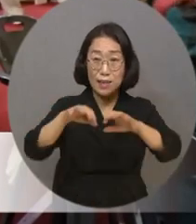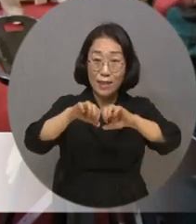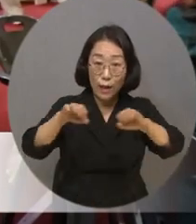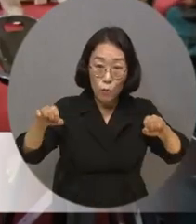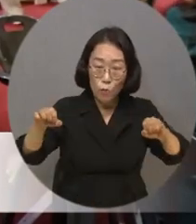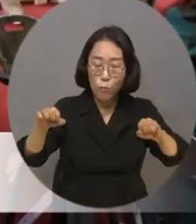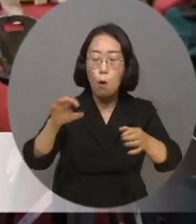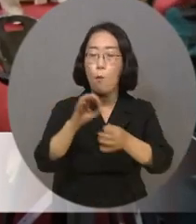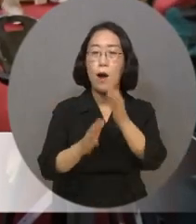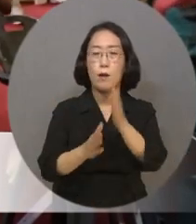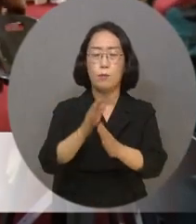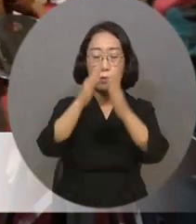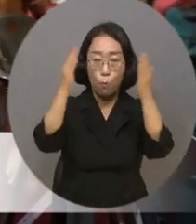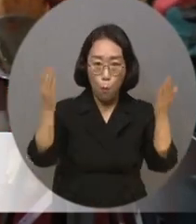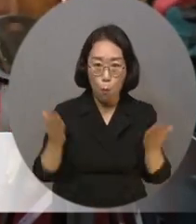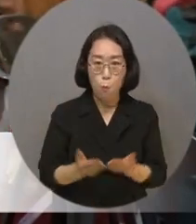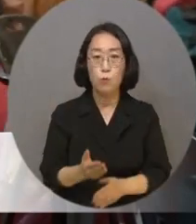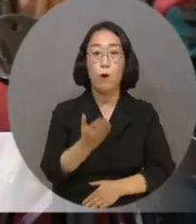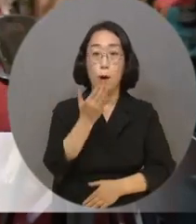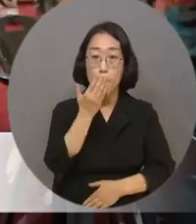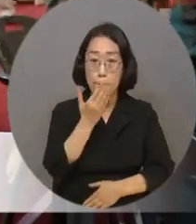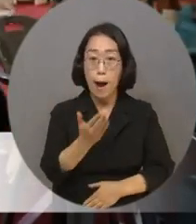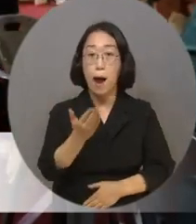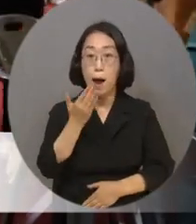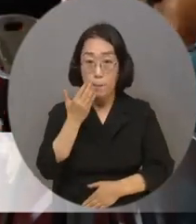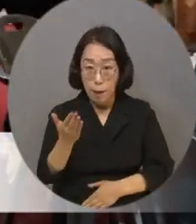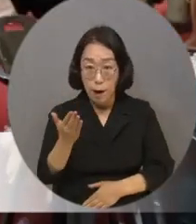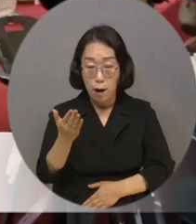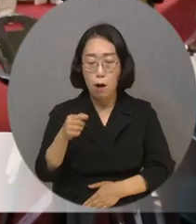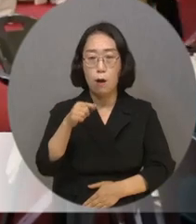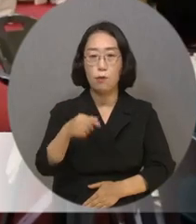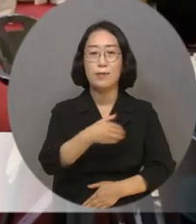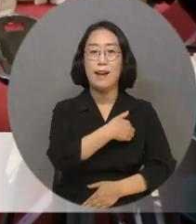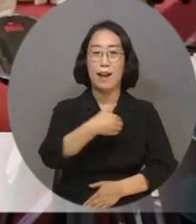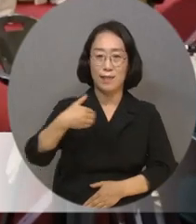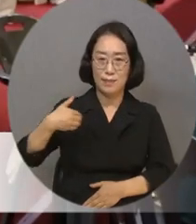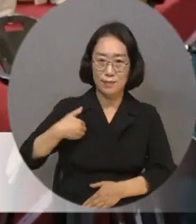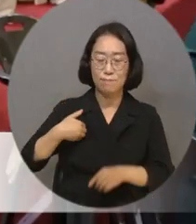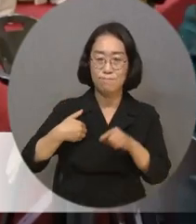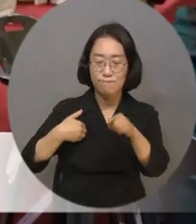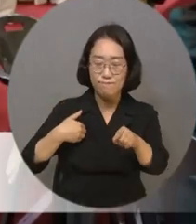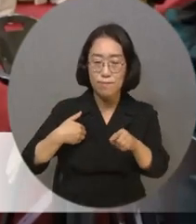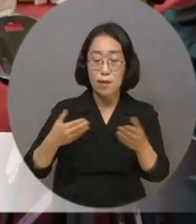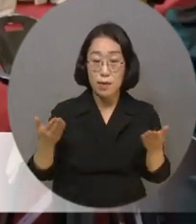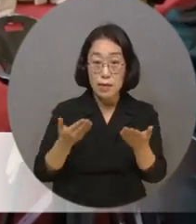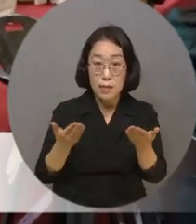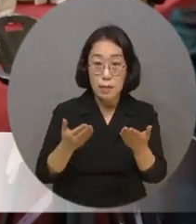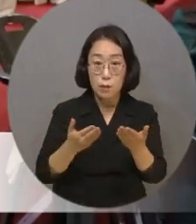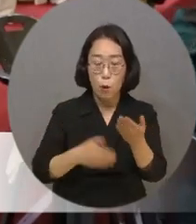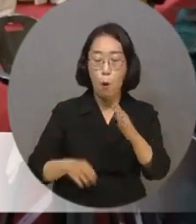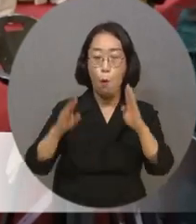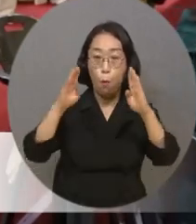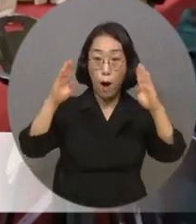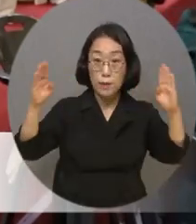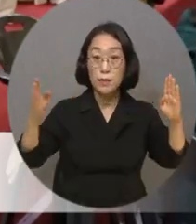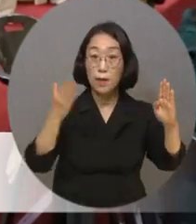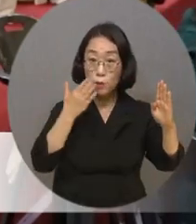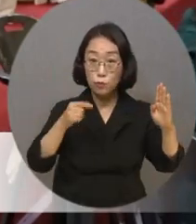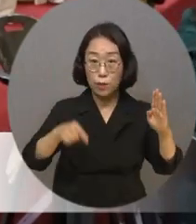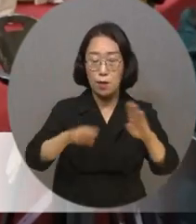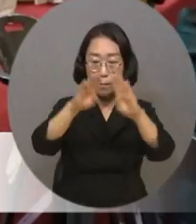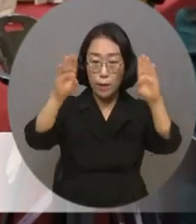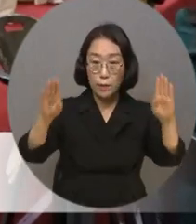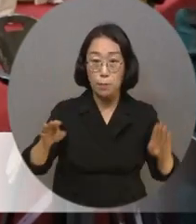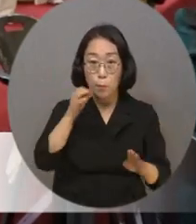이제는 모두 다 그 일을 넘어서서 다 할 수 있다라는 자신감과 그리고 일의 확장의 개념으로서 박람회가 진행되고